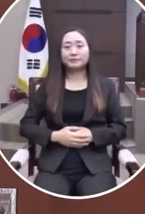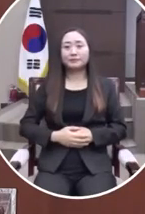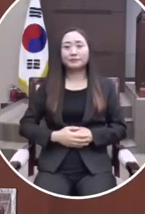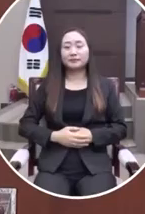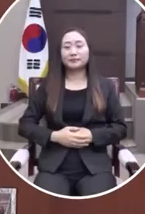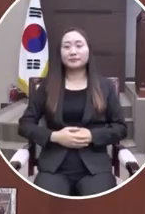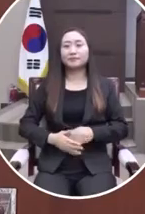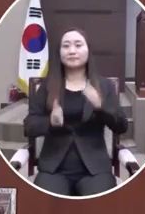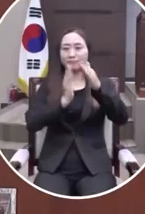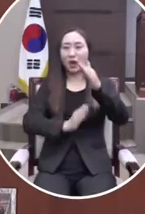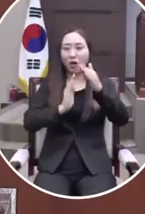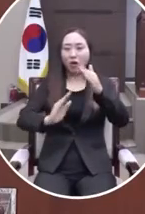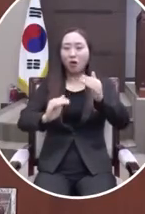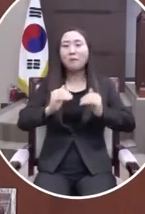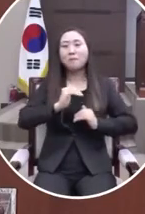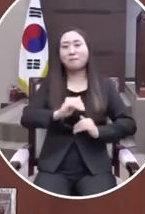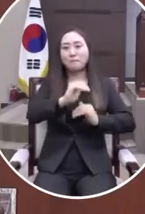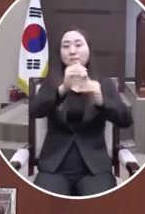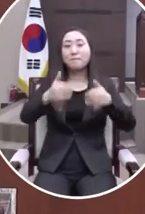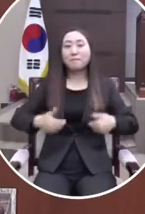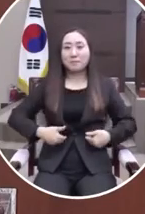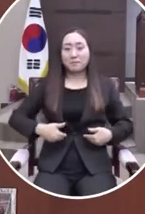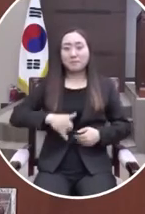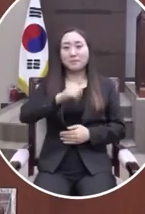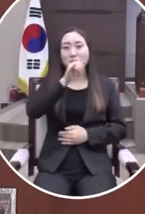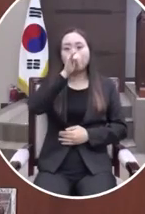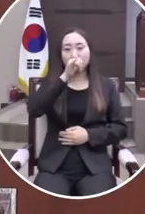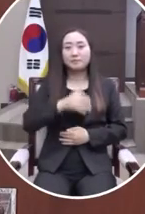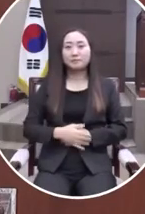정해진 절차를 준수해야만 합니다.